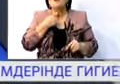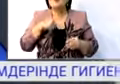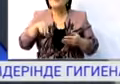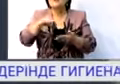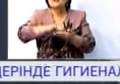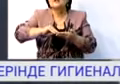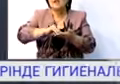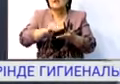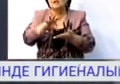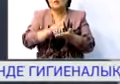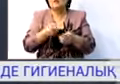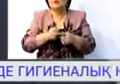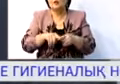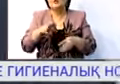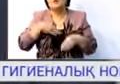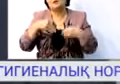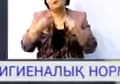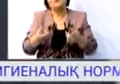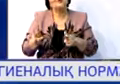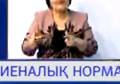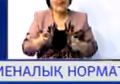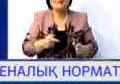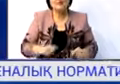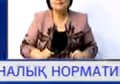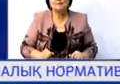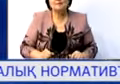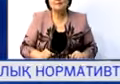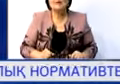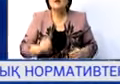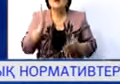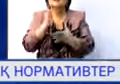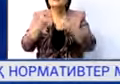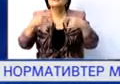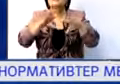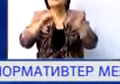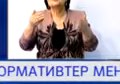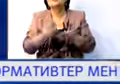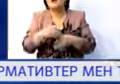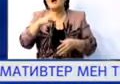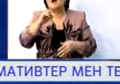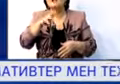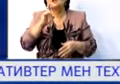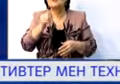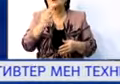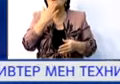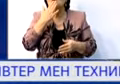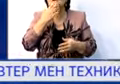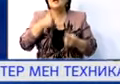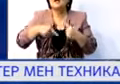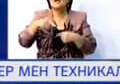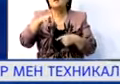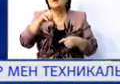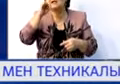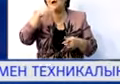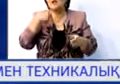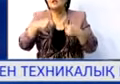болса, соған дейін мен беруге дайынмын. Тікелей эфирде жаңалықтар. Атамекен ұлттық кәсіпкерлік палатасы мен